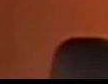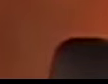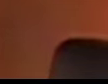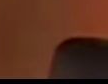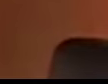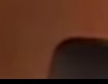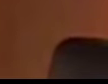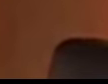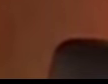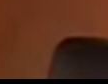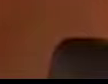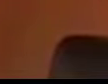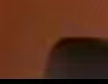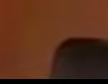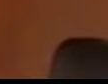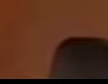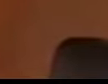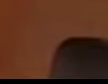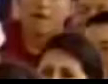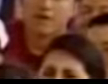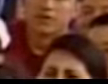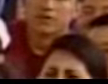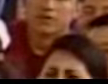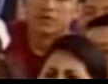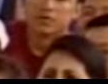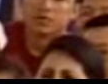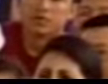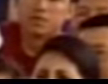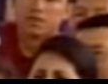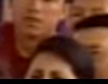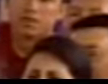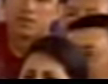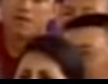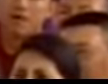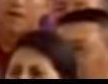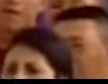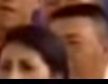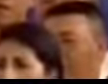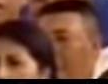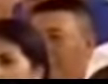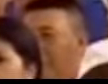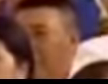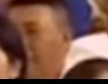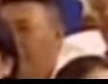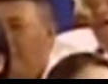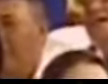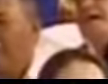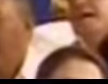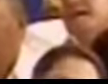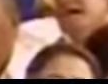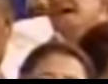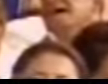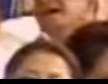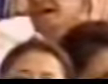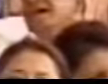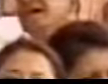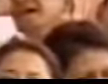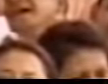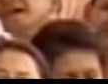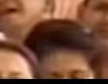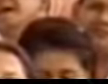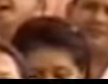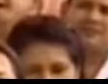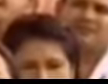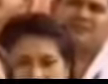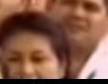mushu mushu hatun hatun hambi wasitami kurka. Y chasnami Rafael Correa yakta pushaka kaypimi kulkinirka kulkita